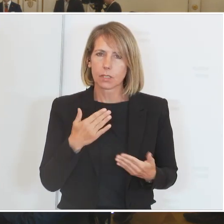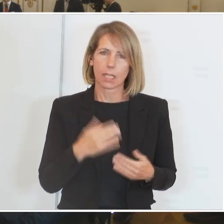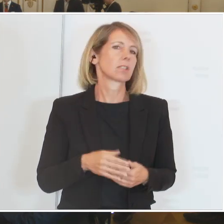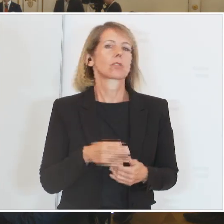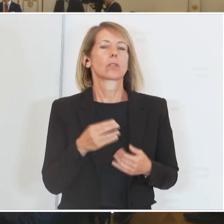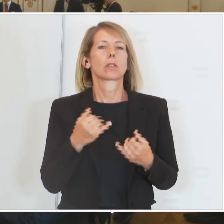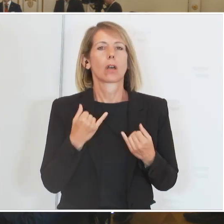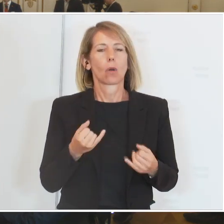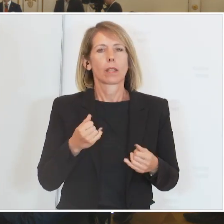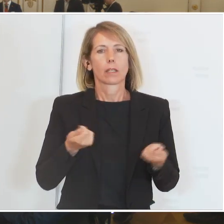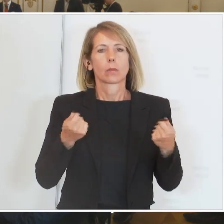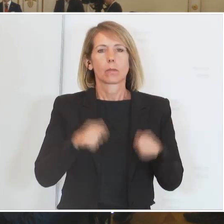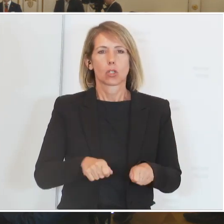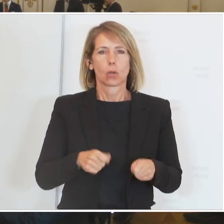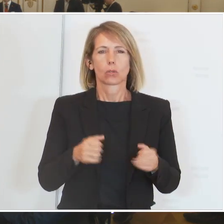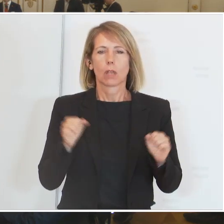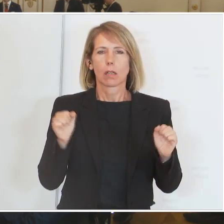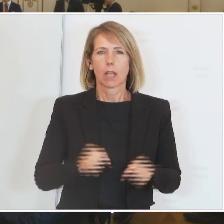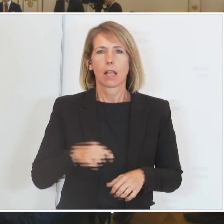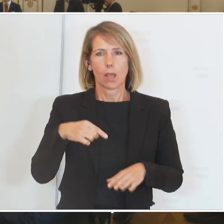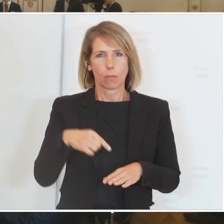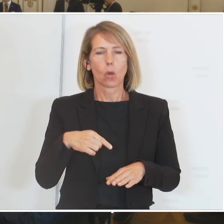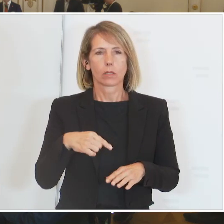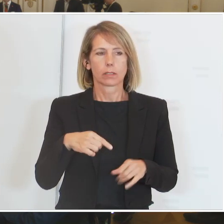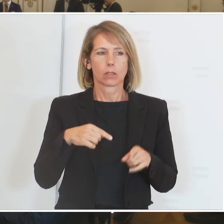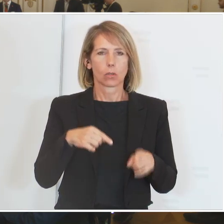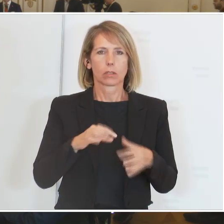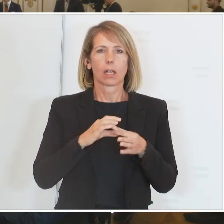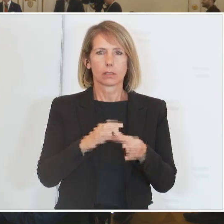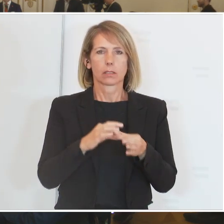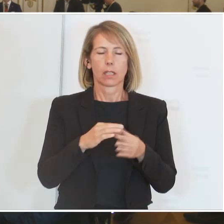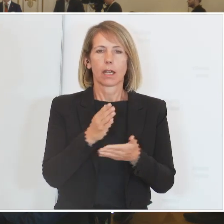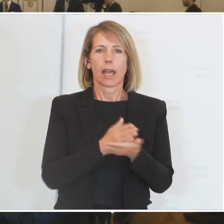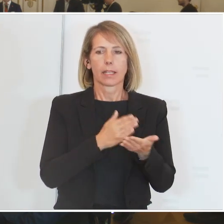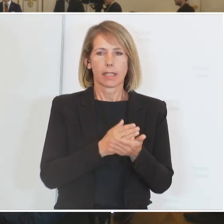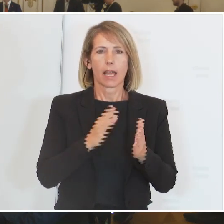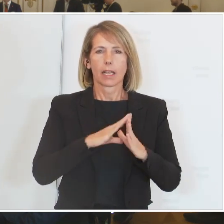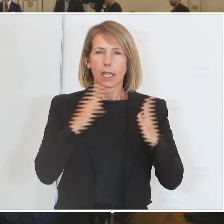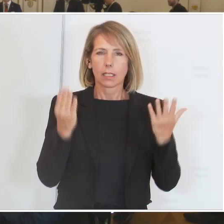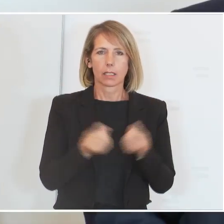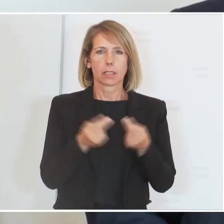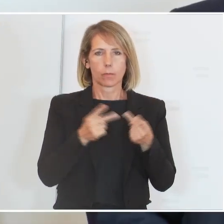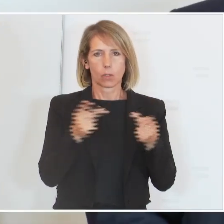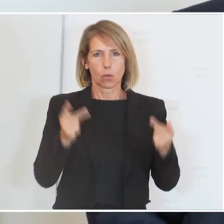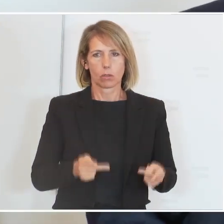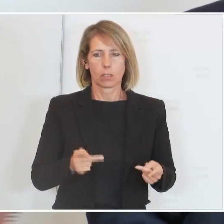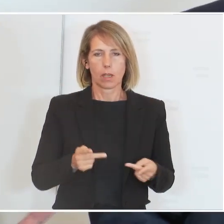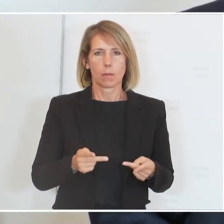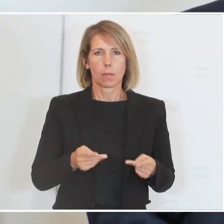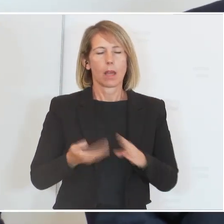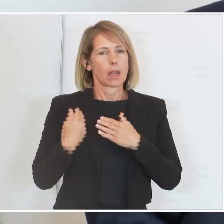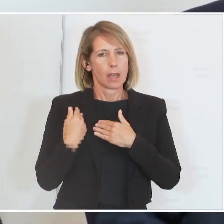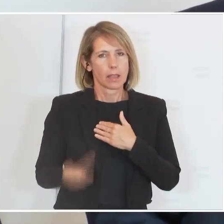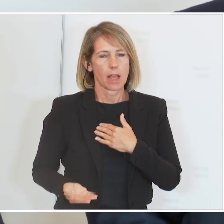Abschaffung der kalten Progression ist ja auch ein Teil eines Gesamtkonzepts zur Entlastung der Bevölkerung, aber